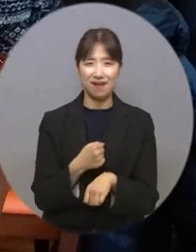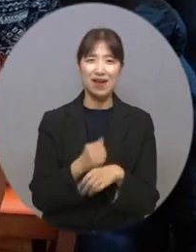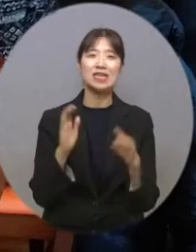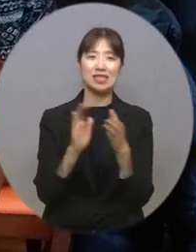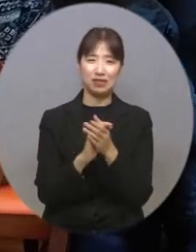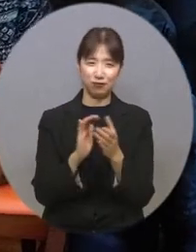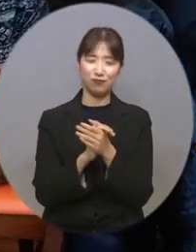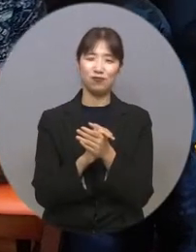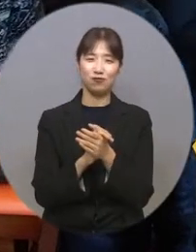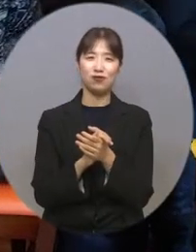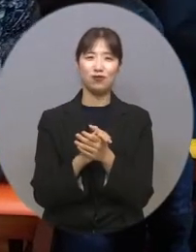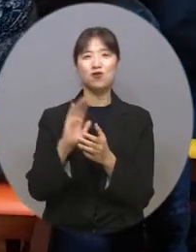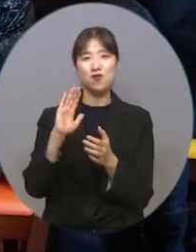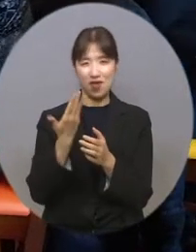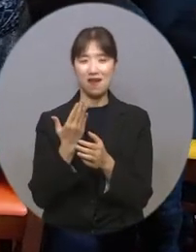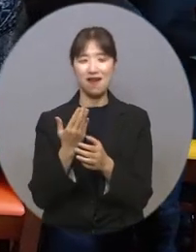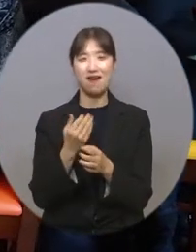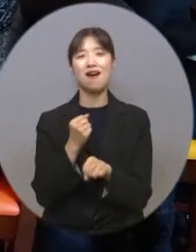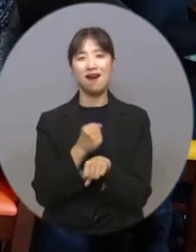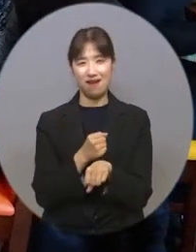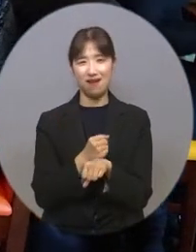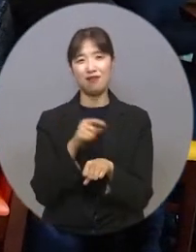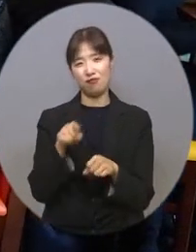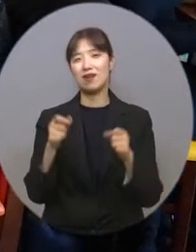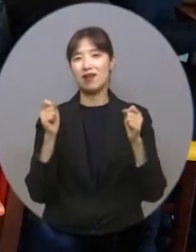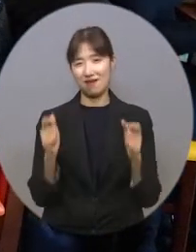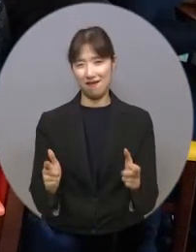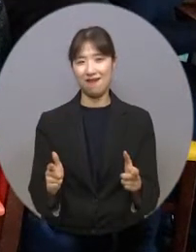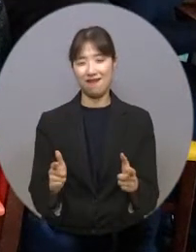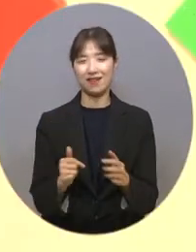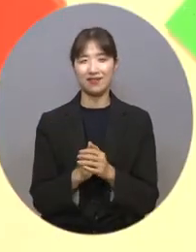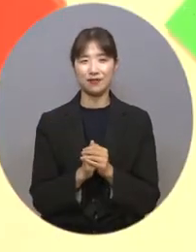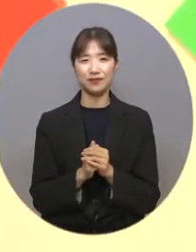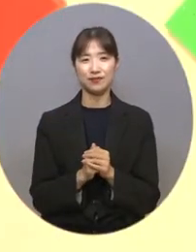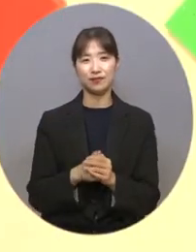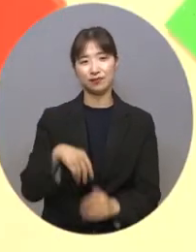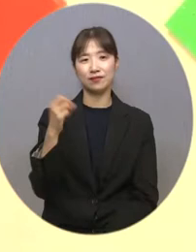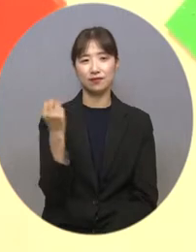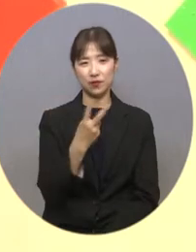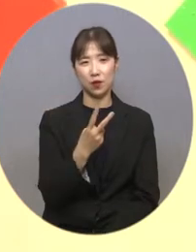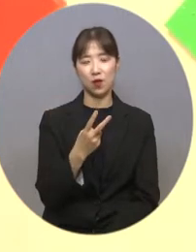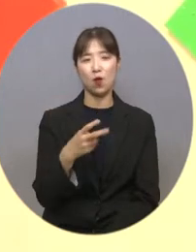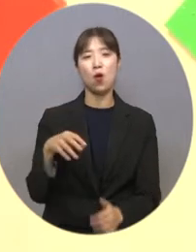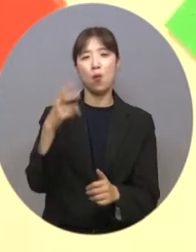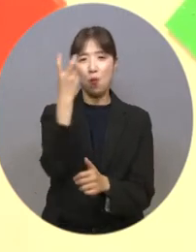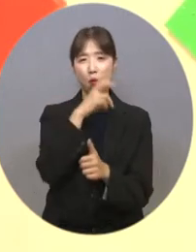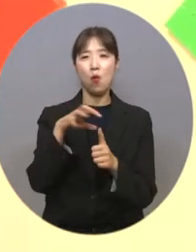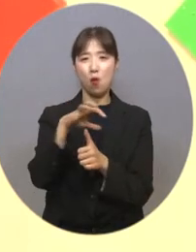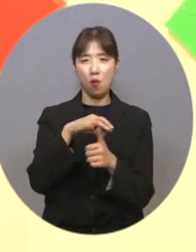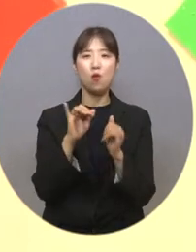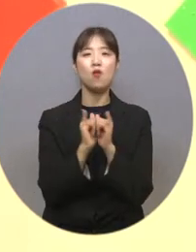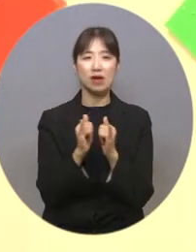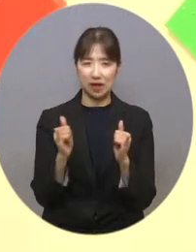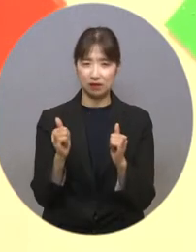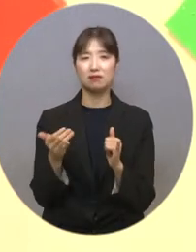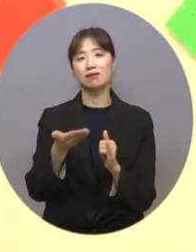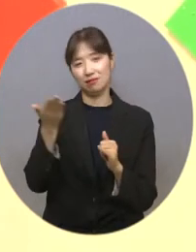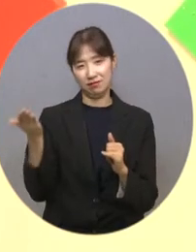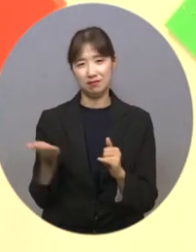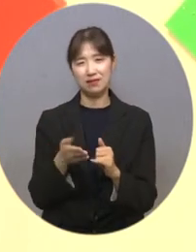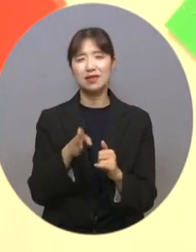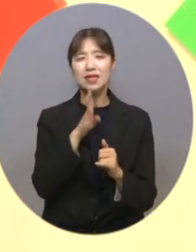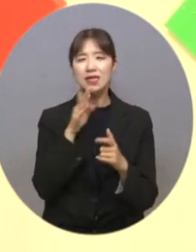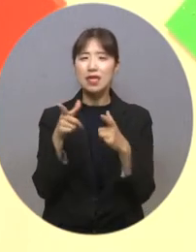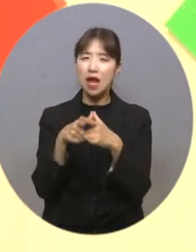친구가 되는 어떤 그런 기회도 이렇게 만들어주고. 네. 그리고 또 이제 보호자들과 이런 부분들, 이제